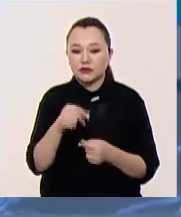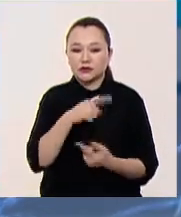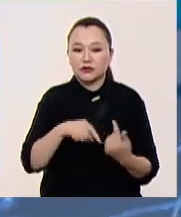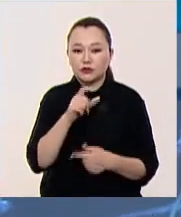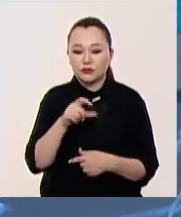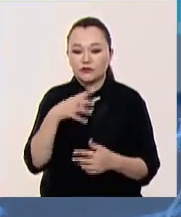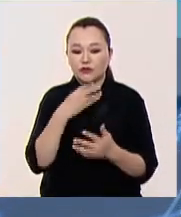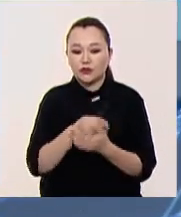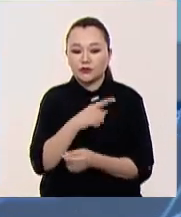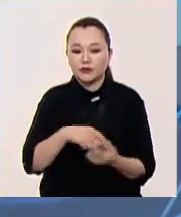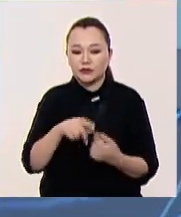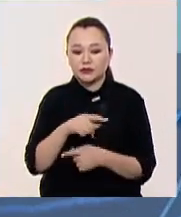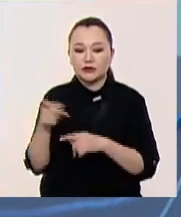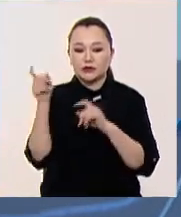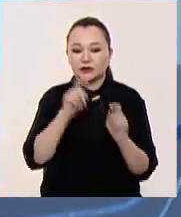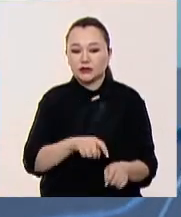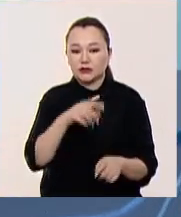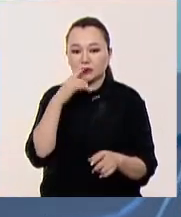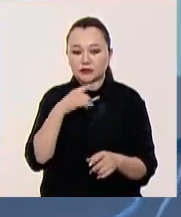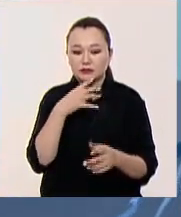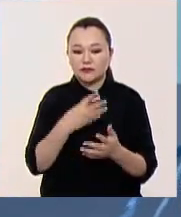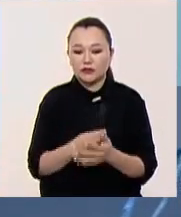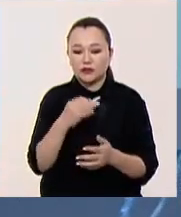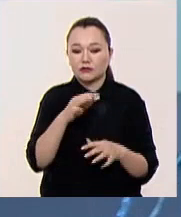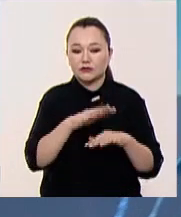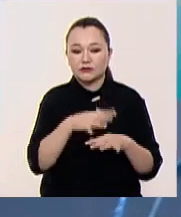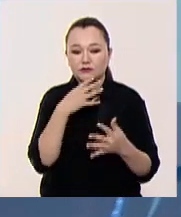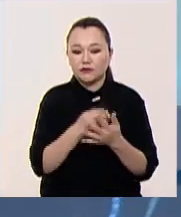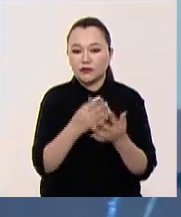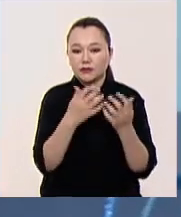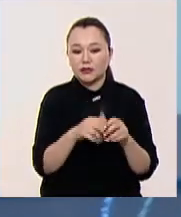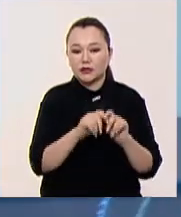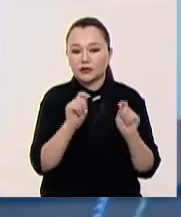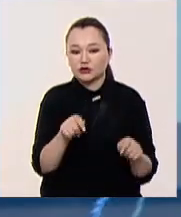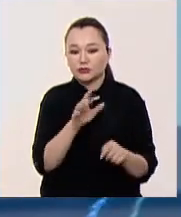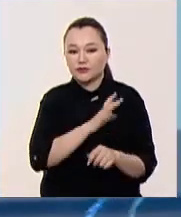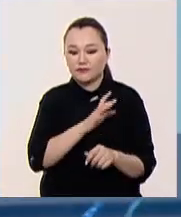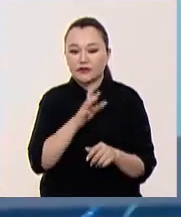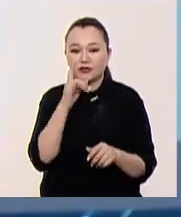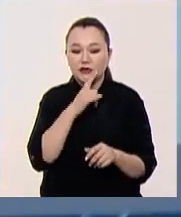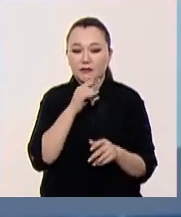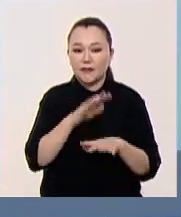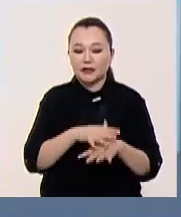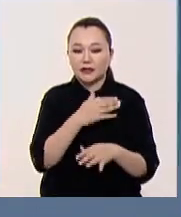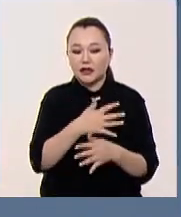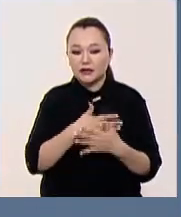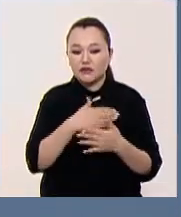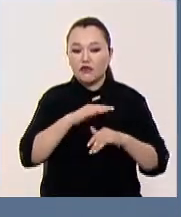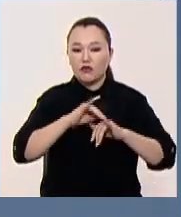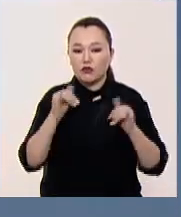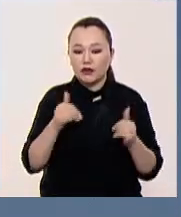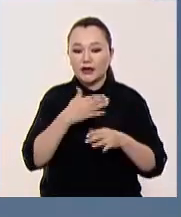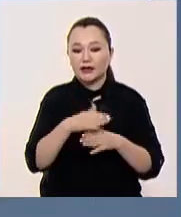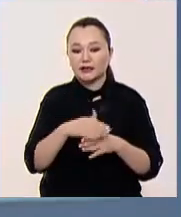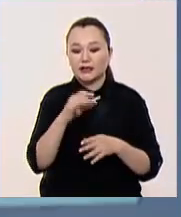кәсіпкерлерді өз бизнестерін біздің елге көшіріп, отандық банктерден шот астырып жатыр. Соның нәтижесінде қазақстандық банктердің активтері артып,